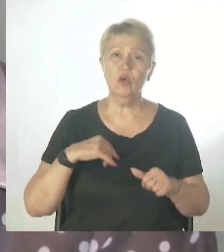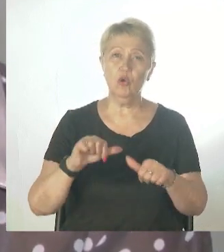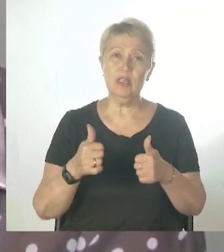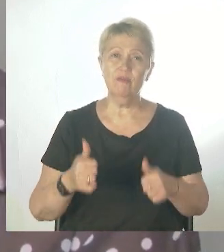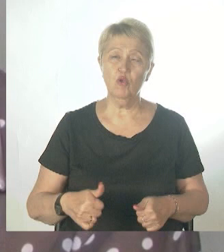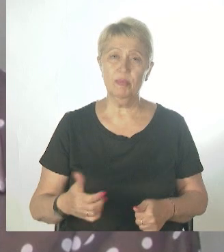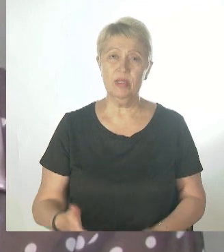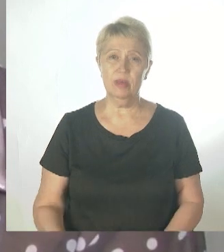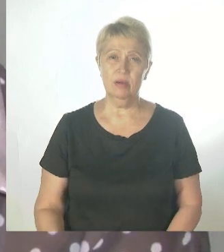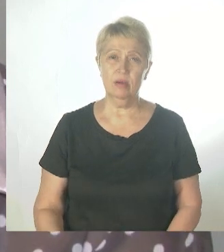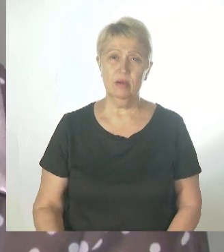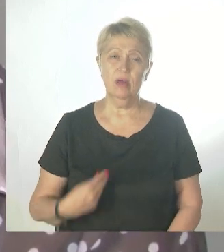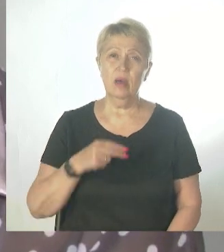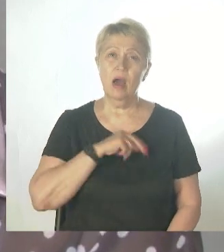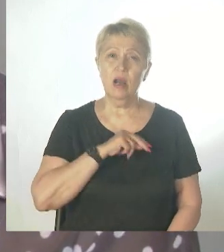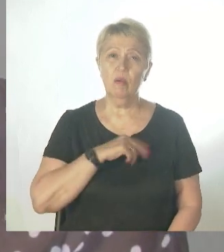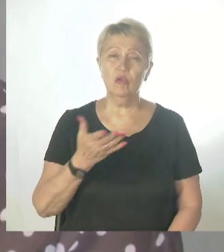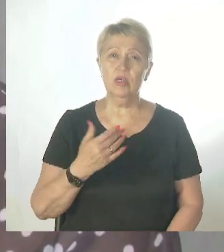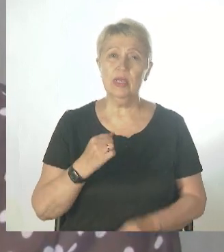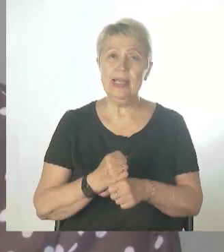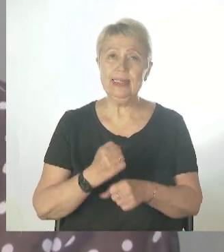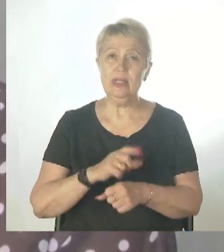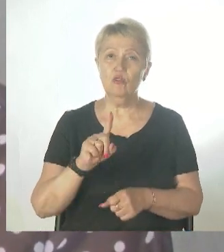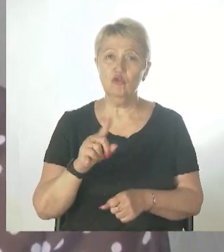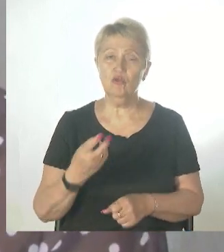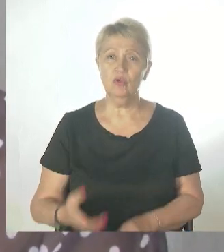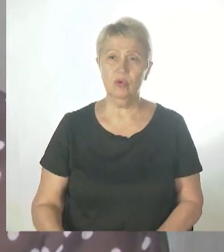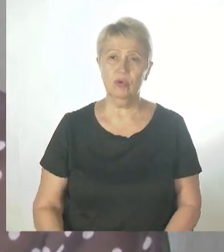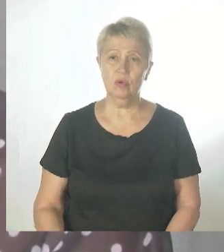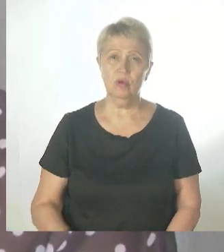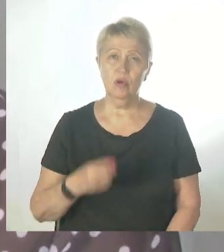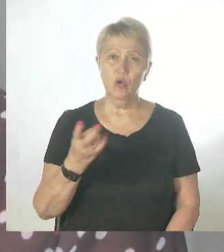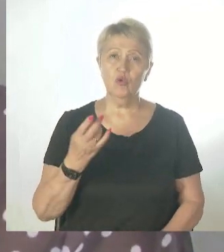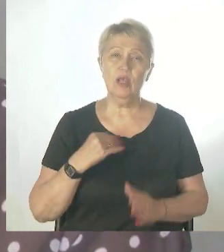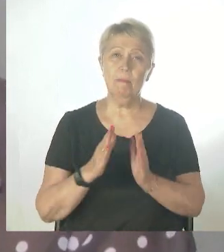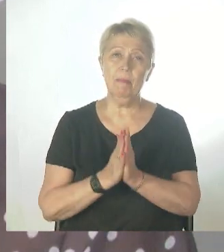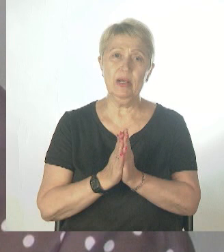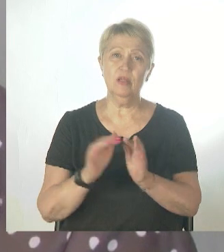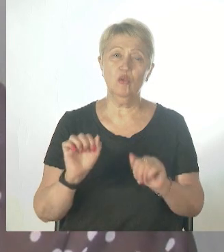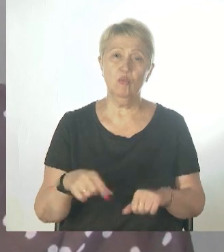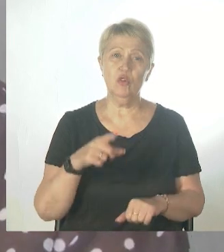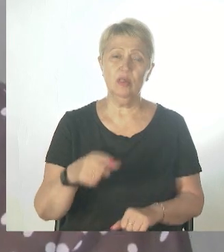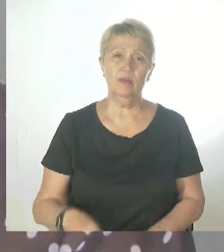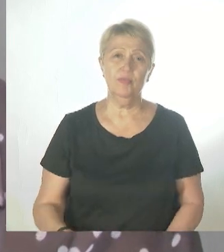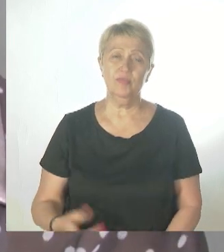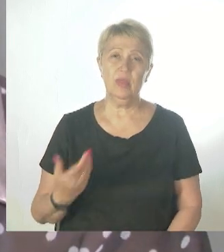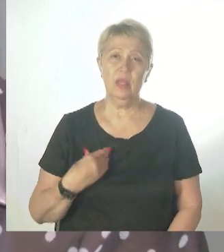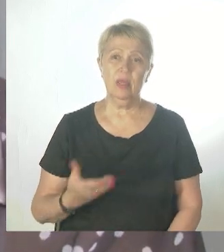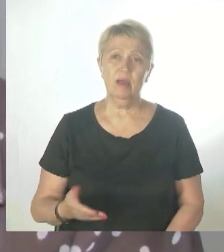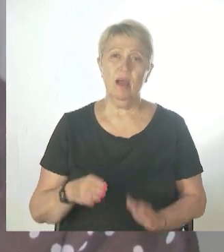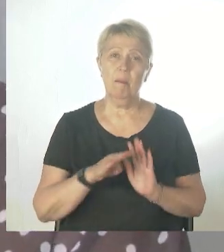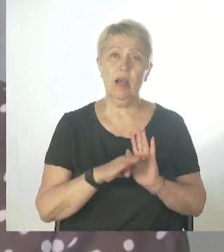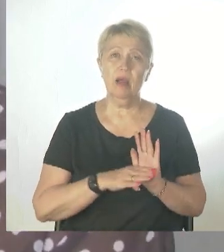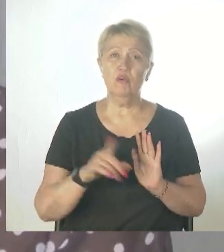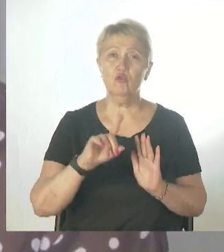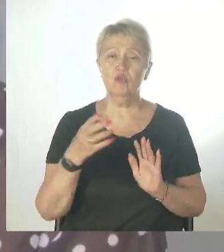ну, работы сделанные уже, допустим, он мог попросить меня, допустим, по орфографии пробежаться там,